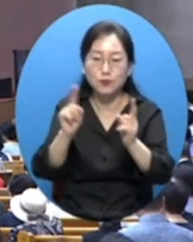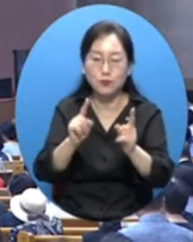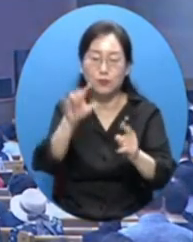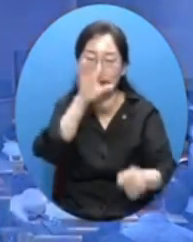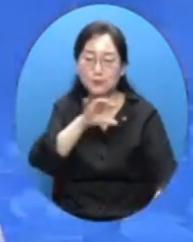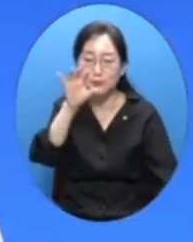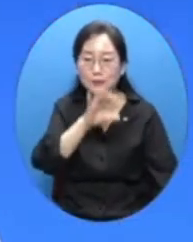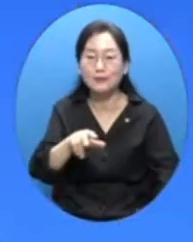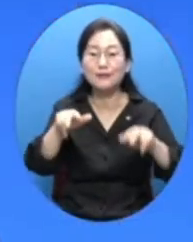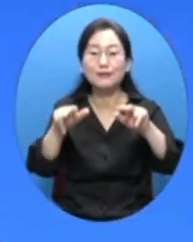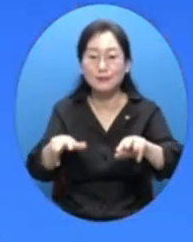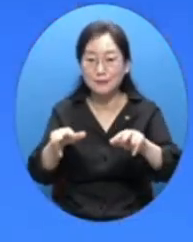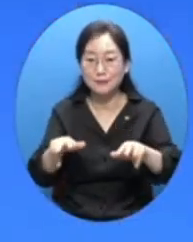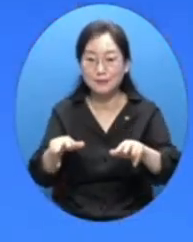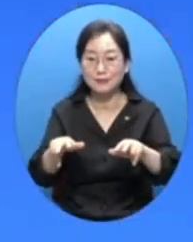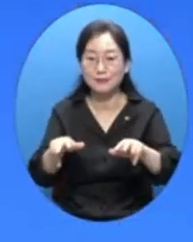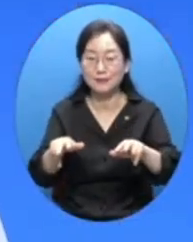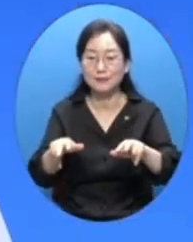이제는